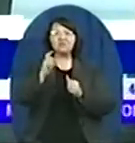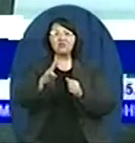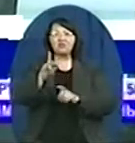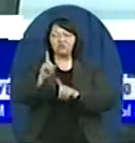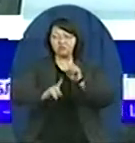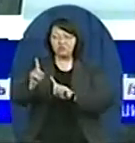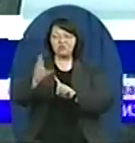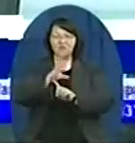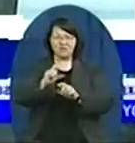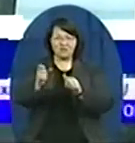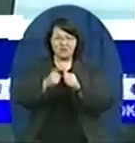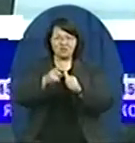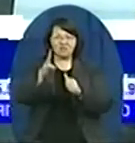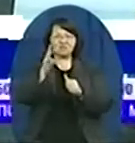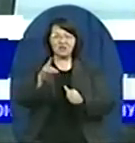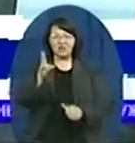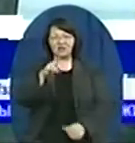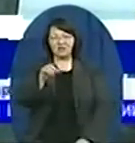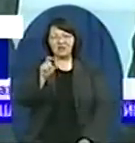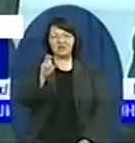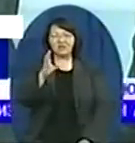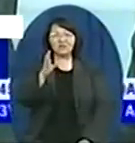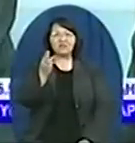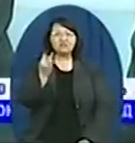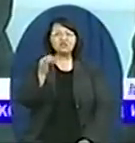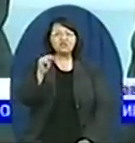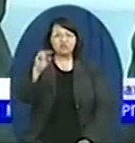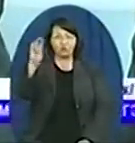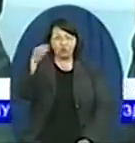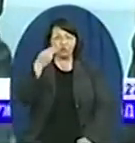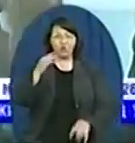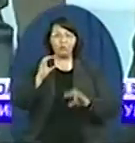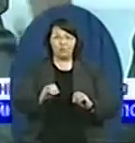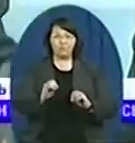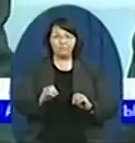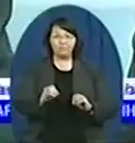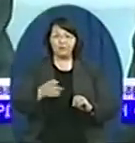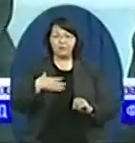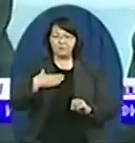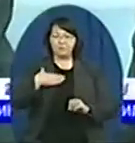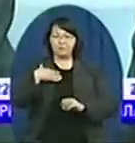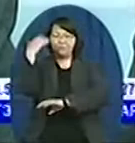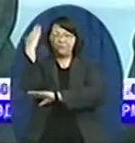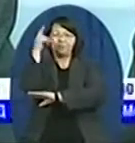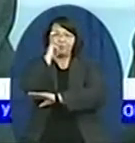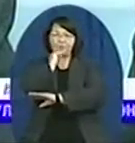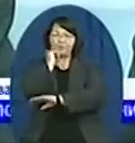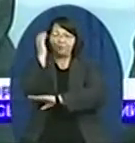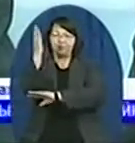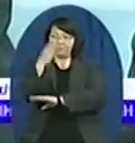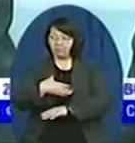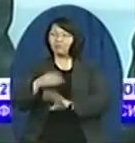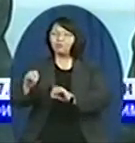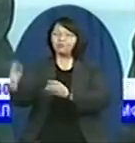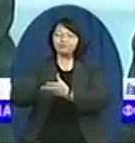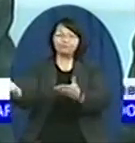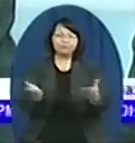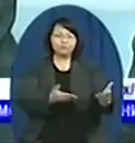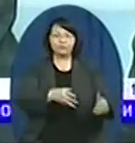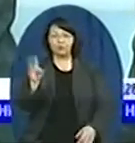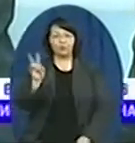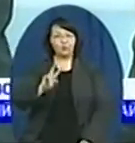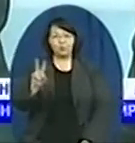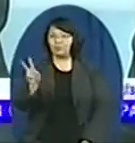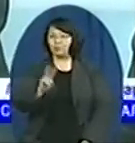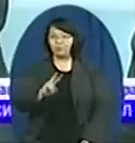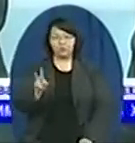За нэр дэвшигчийг ямар шалгуураар одоо зүгээр би болмоор байна гэсэн хүн болгоныг мэдээж авахгүй шүү дээ. Ямар шалгуураар хийх вэ?